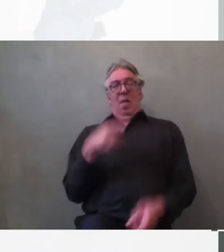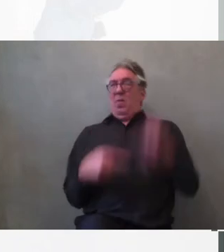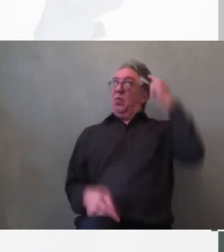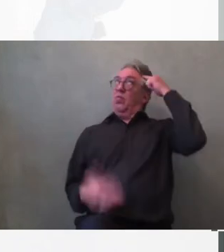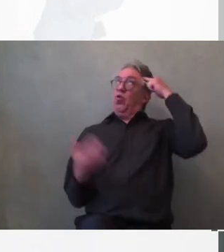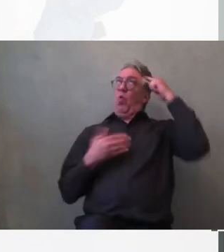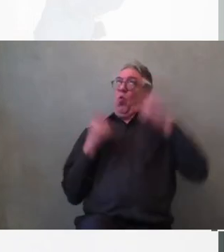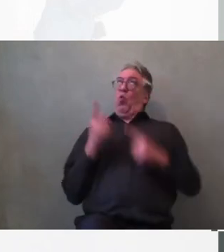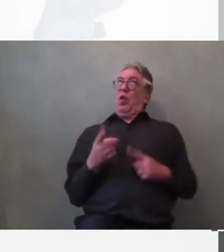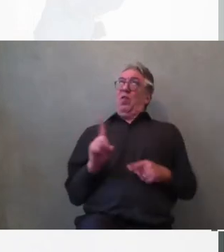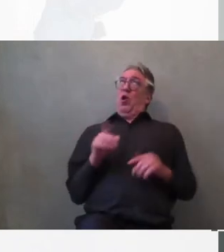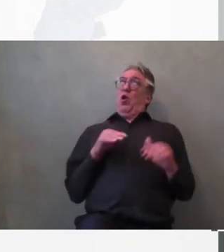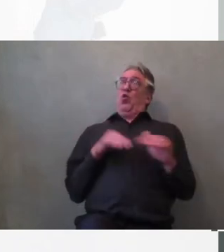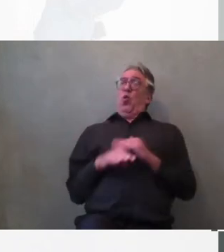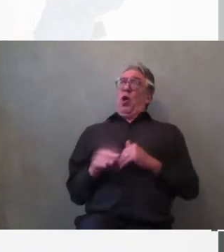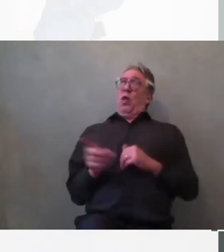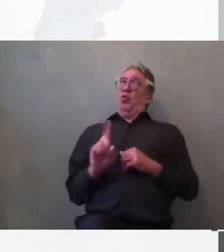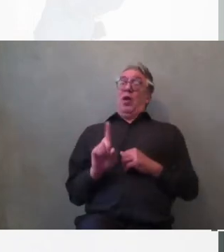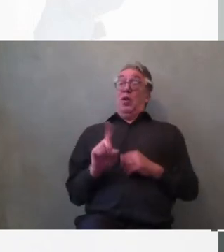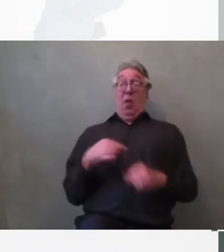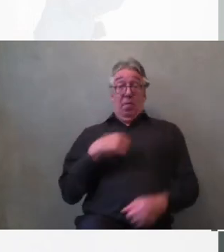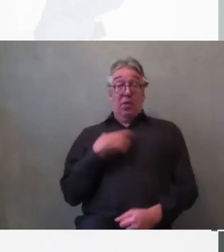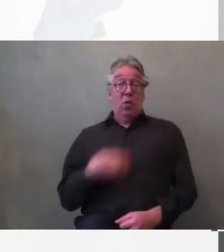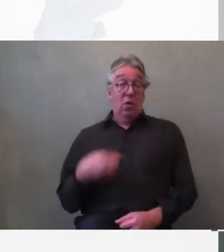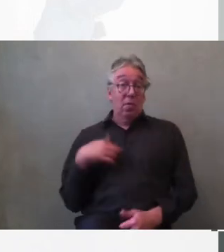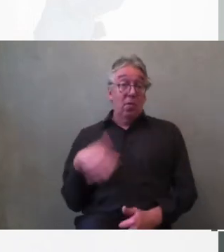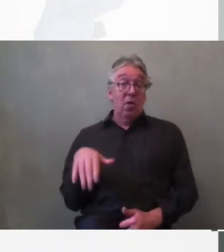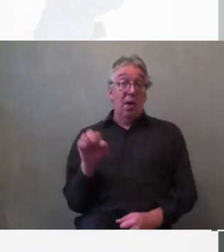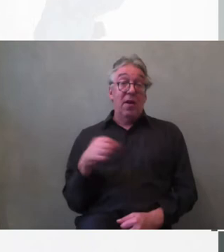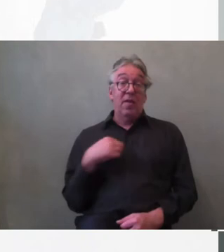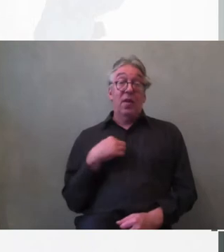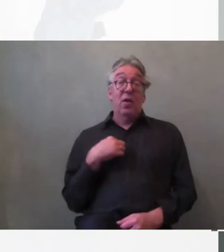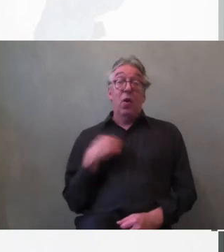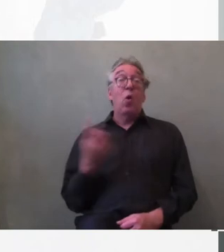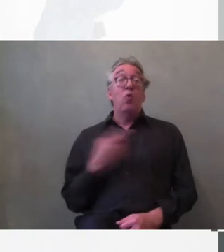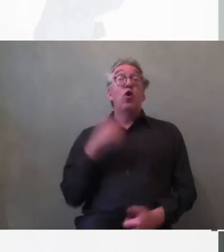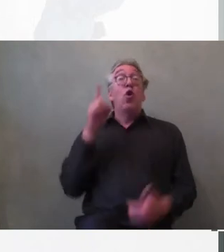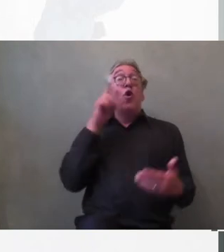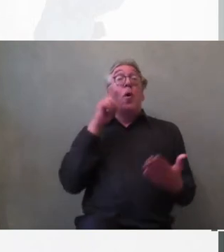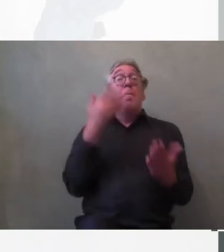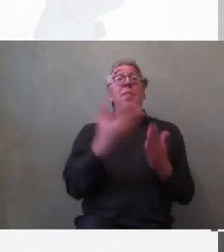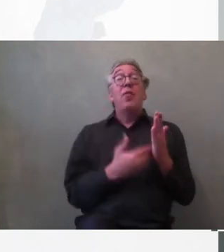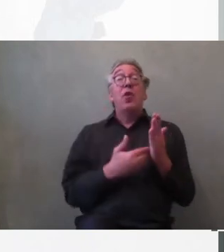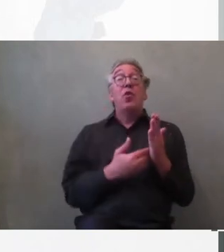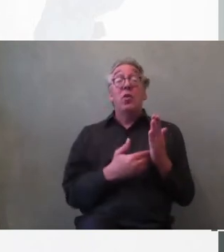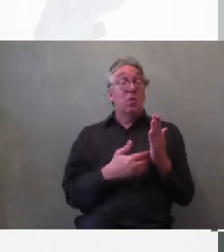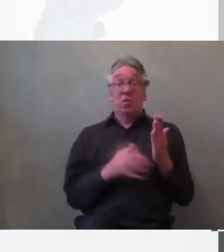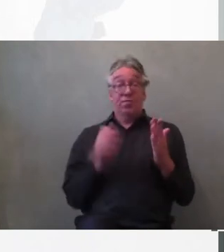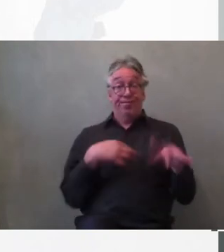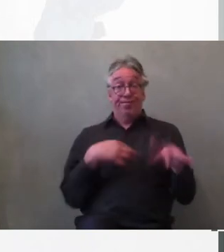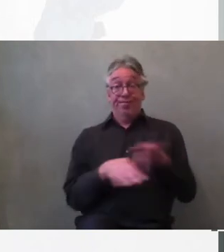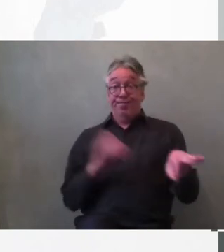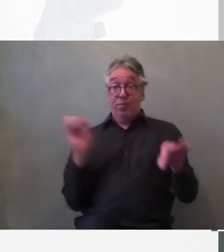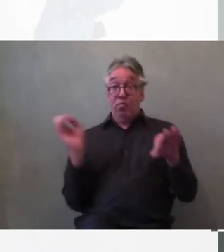is. Maar ik heb persoonlijk ook gemerkt dat onze plannen in eerste instantie allemaal de prullenbak in konden, omdat wij ze hadden bedacht